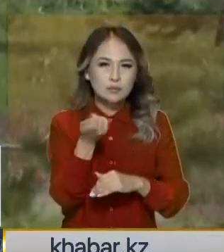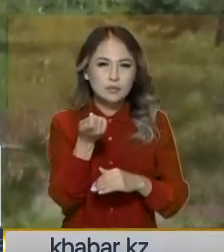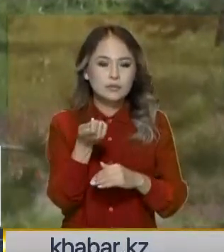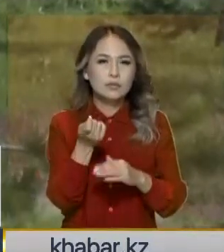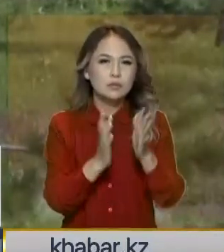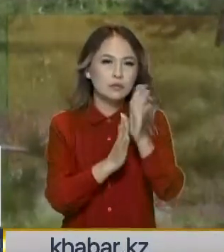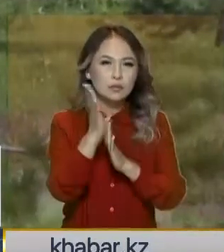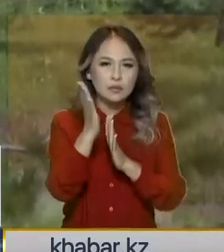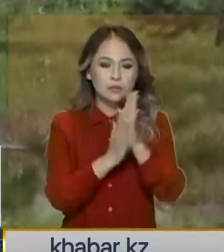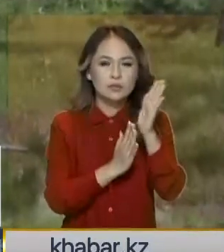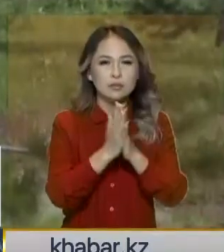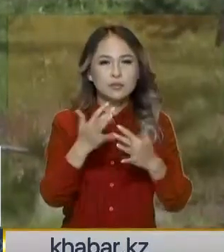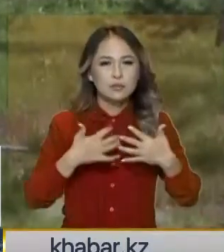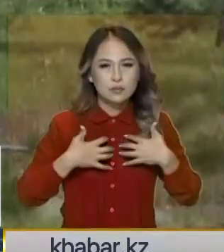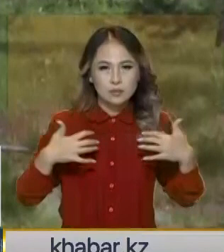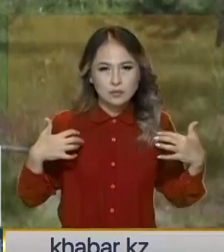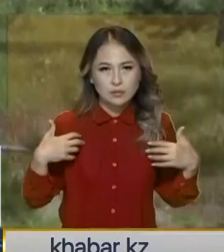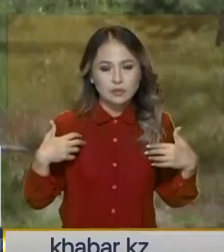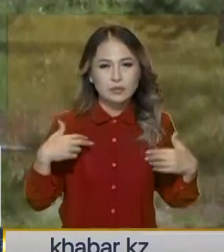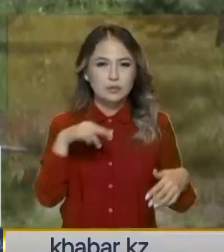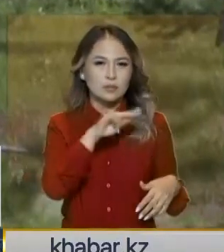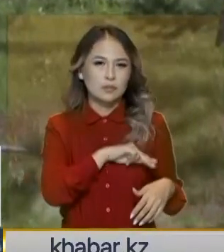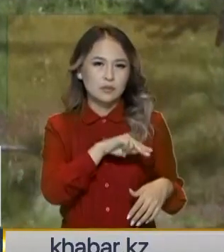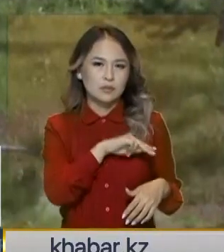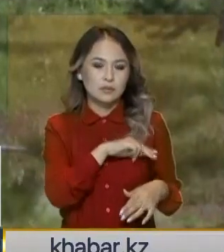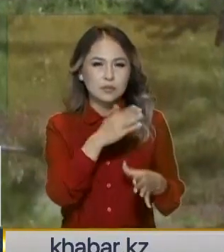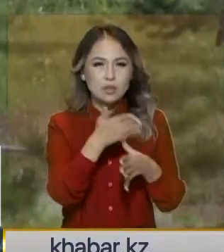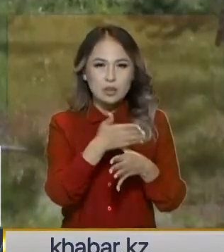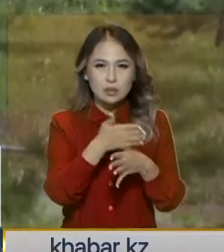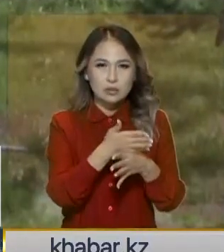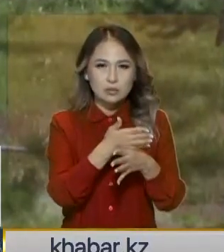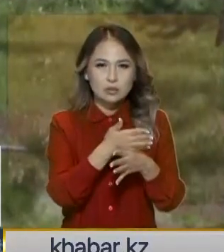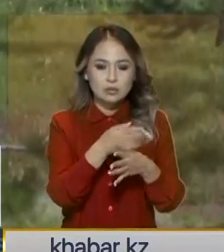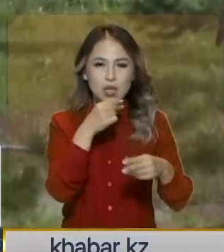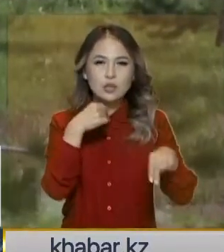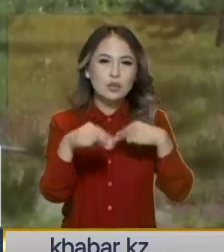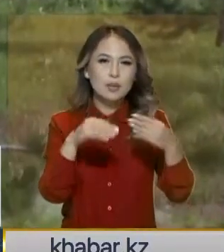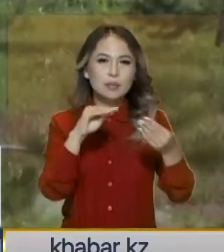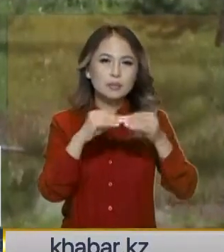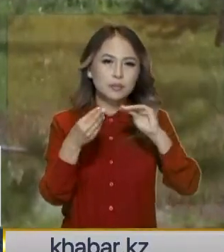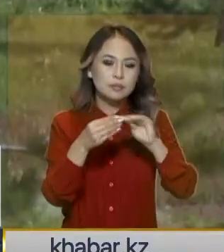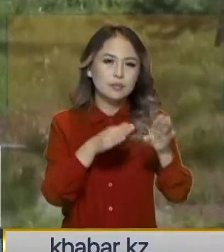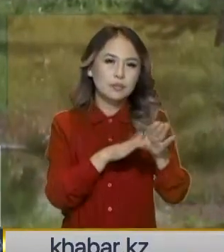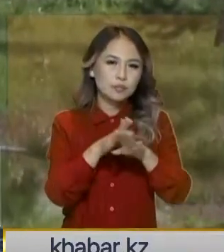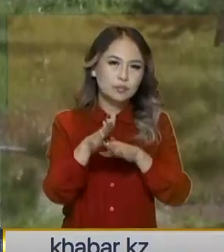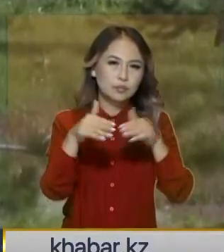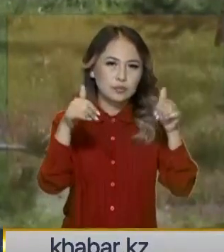де мал шаруашылығында бағыттағы жұмыстарын іргелетіп, азық-түлік проблемасын толықтай жабуына тілектеспін.